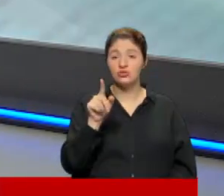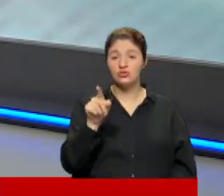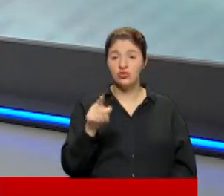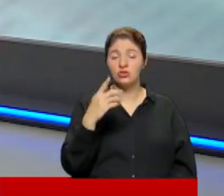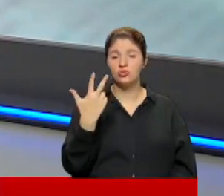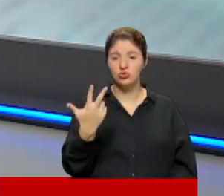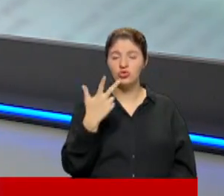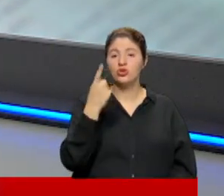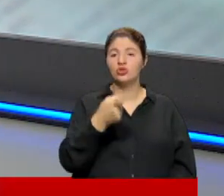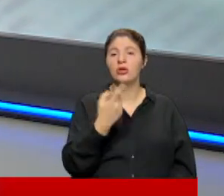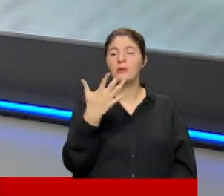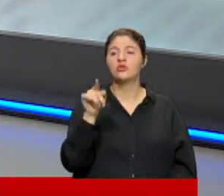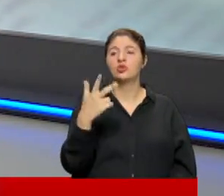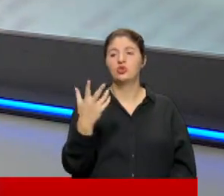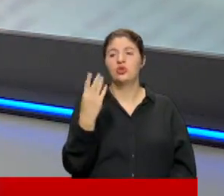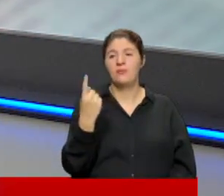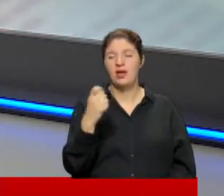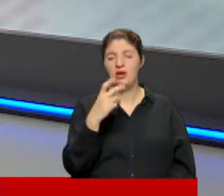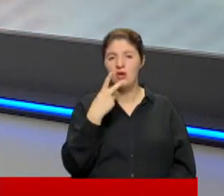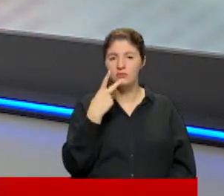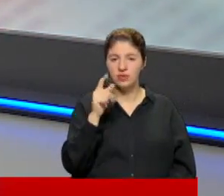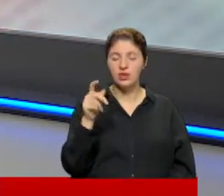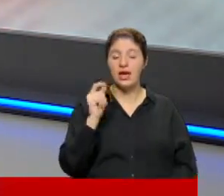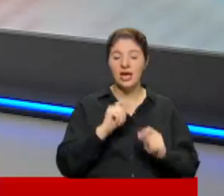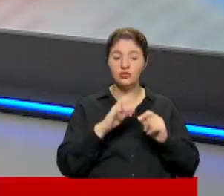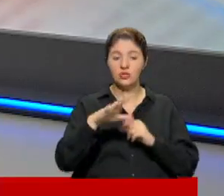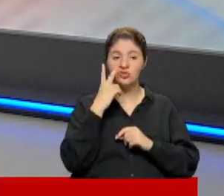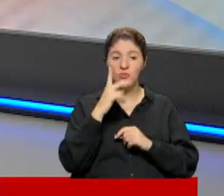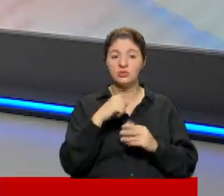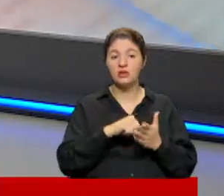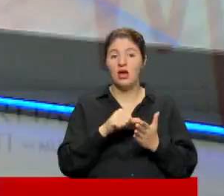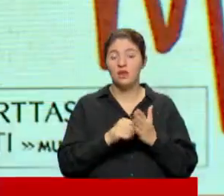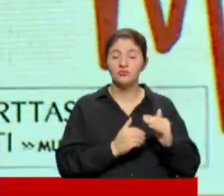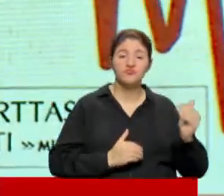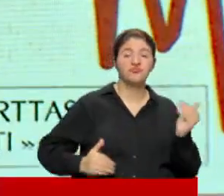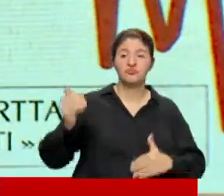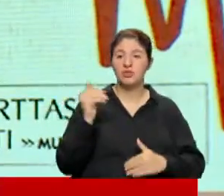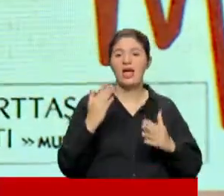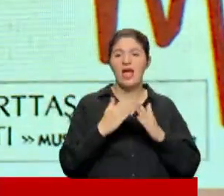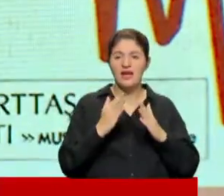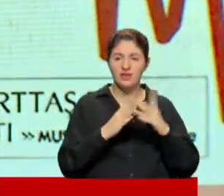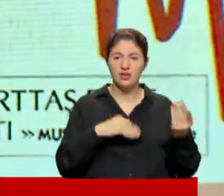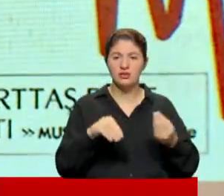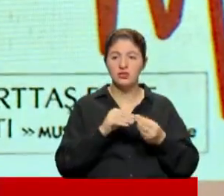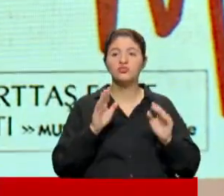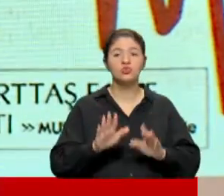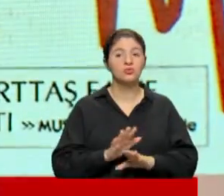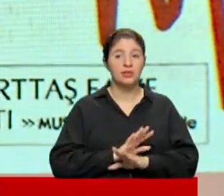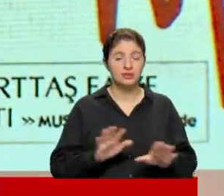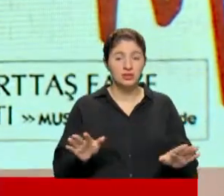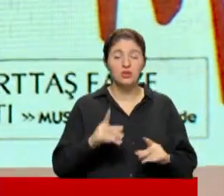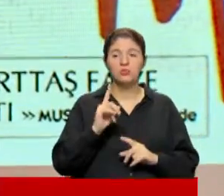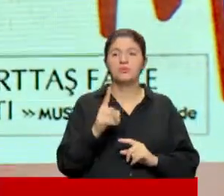% 5.3 olarak açıkladı ekonomistlere göre bu tarihi bir artış konutta da zam durdurulamadı